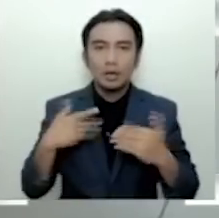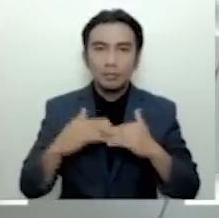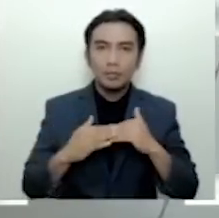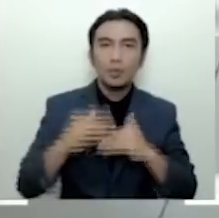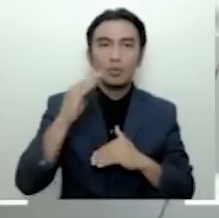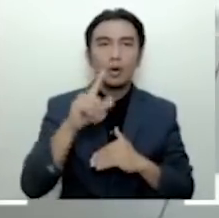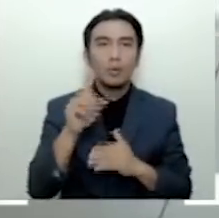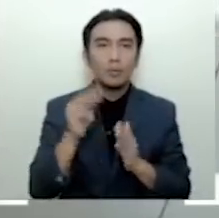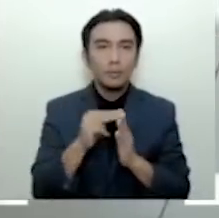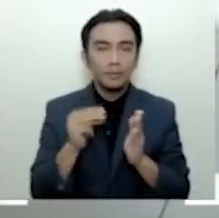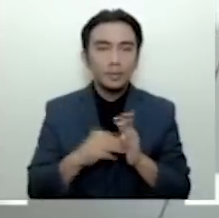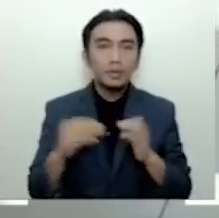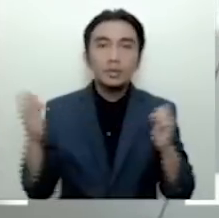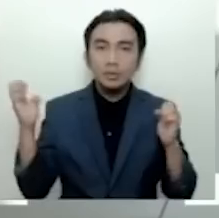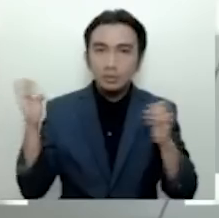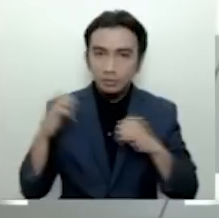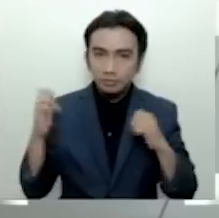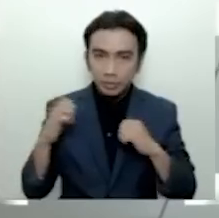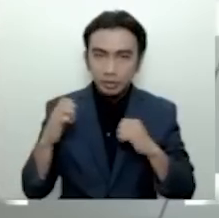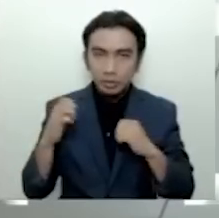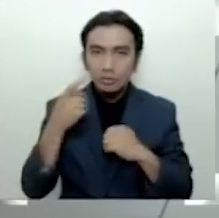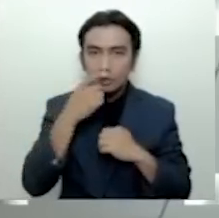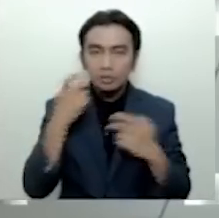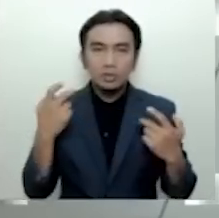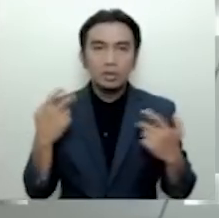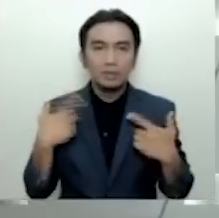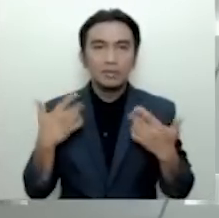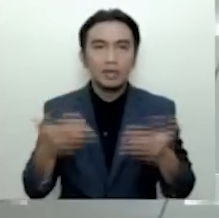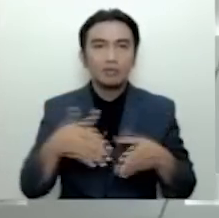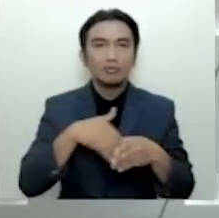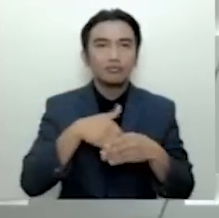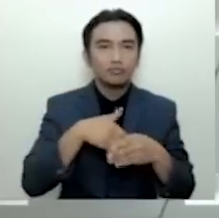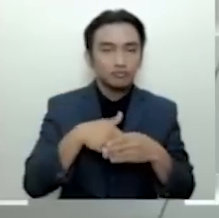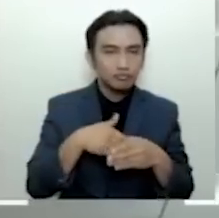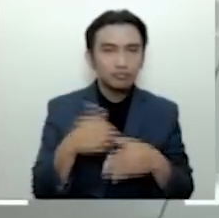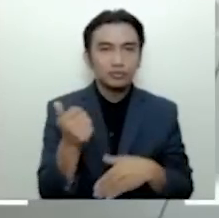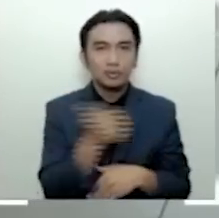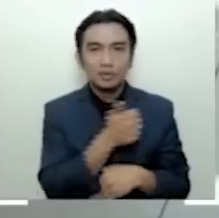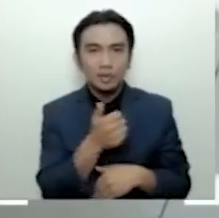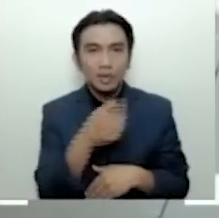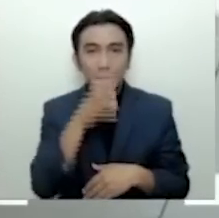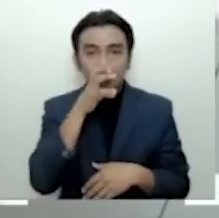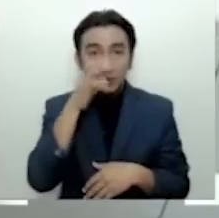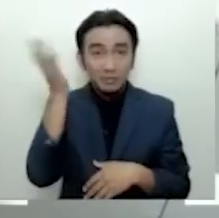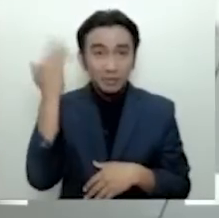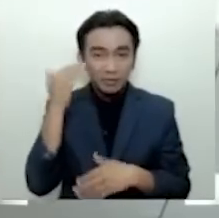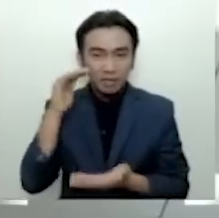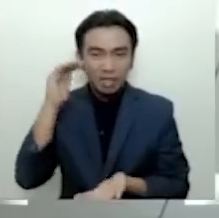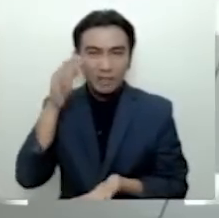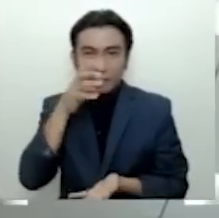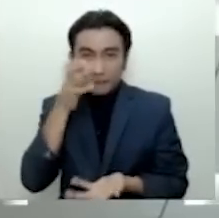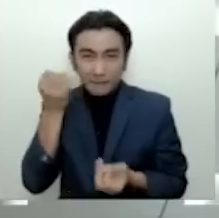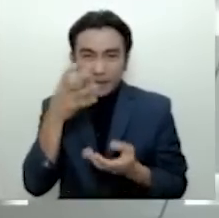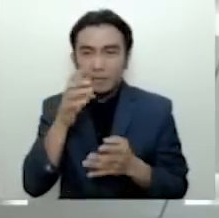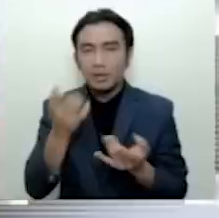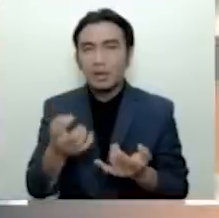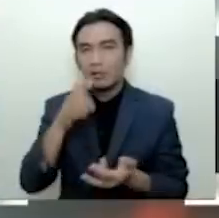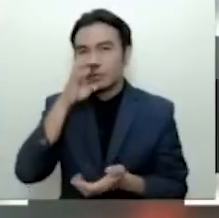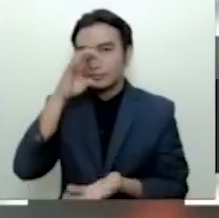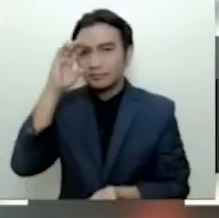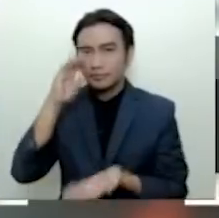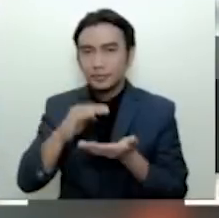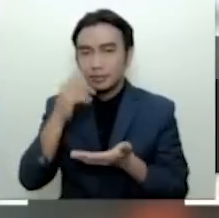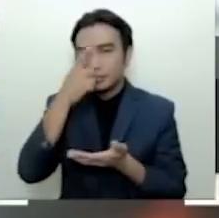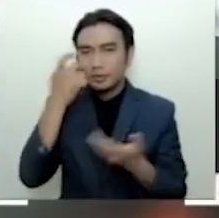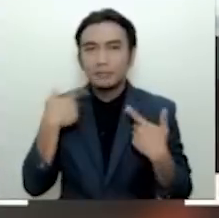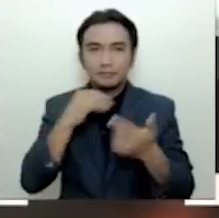ang inaasahan nila dahil mas maluwag na yung mga travel restrictions kumpara noong mga nakaraang taon dahil sa pandemya. So